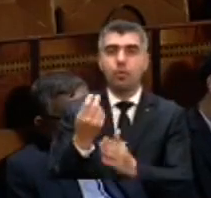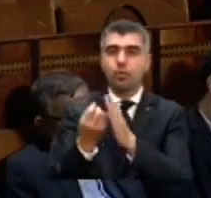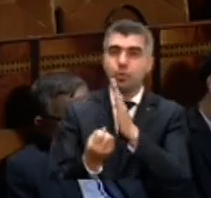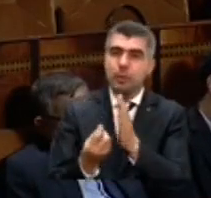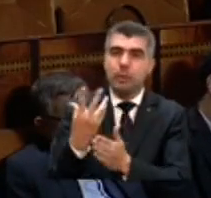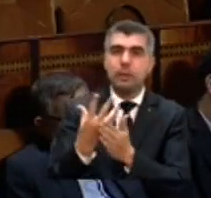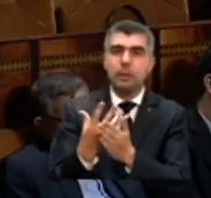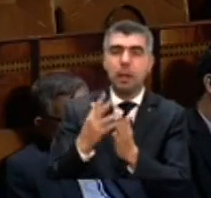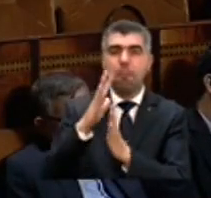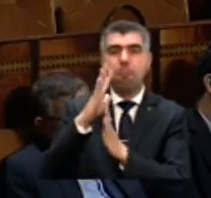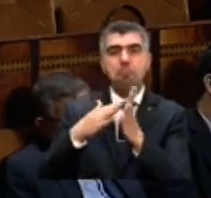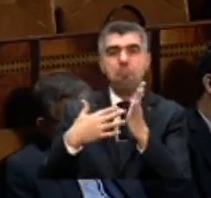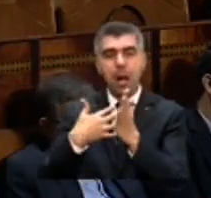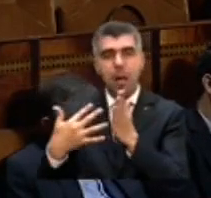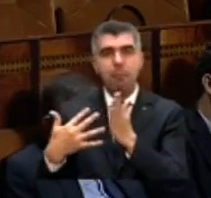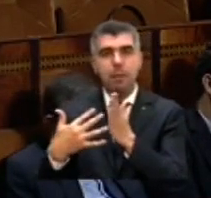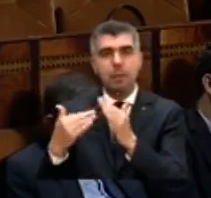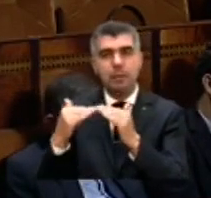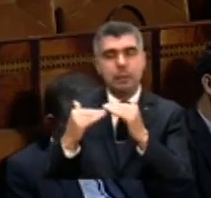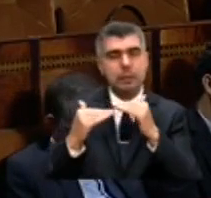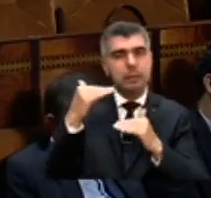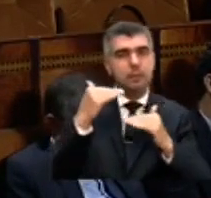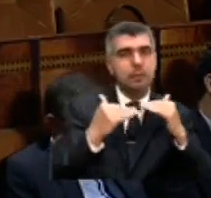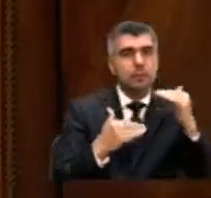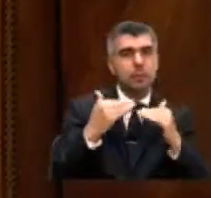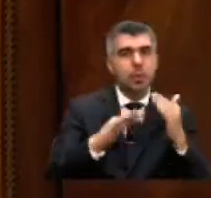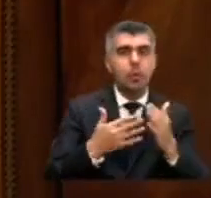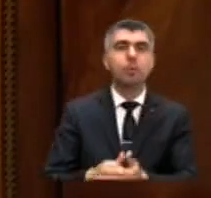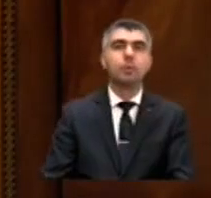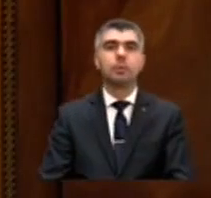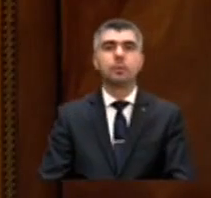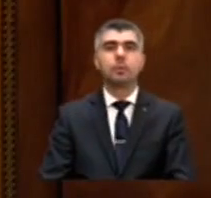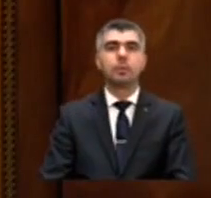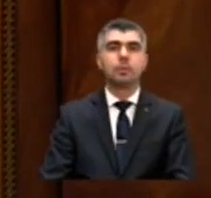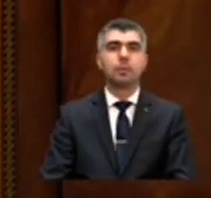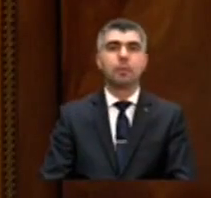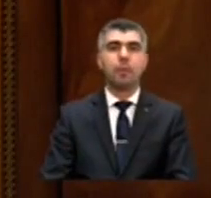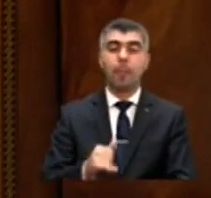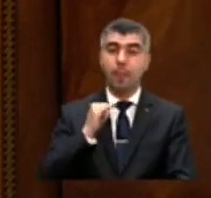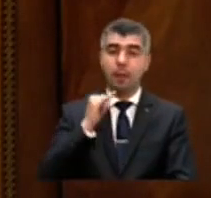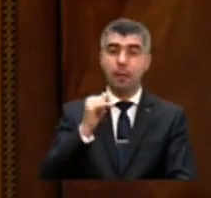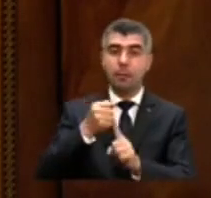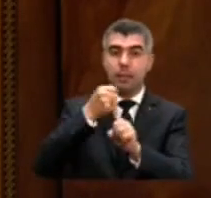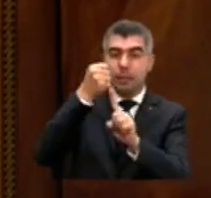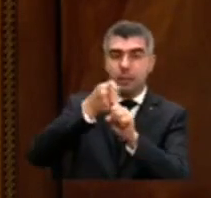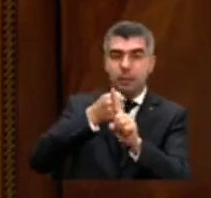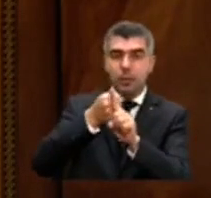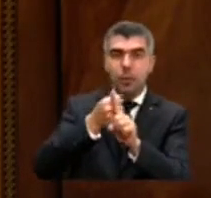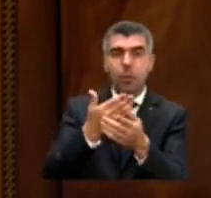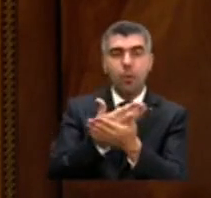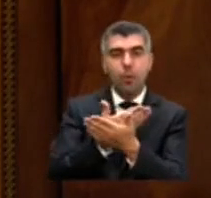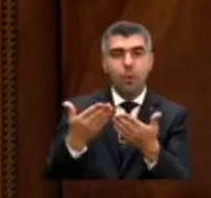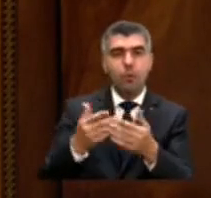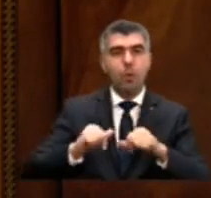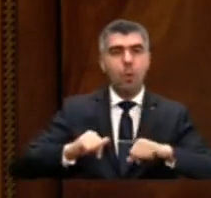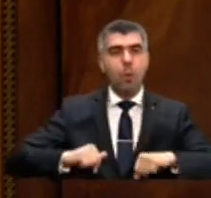برنامج تقليص الفوارق الاجتماعية والمجالية قصد مواصلة تنسيق جهود مختلف